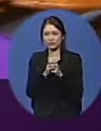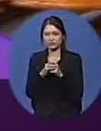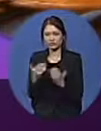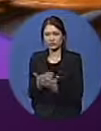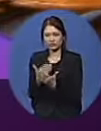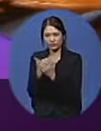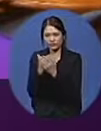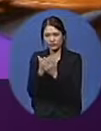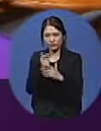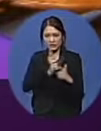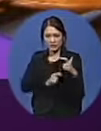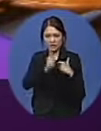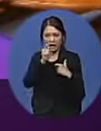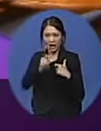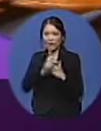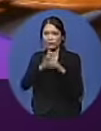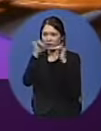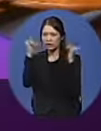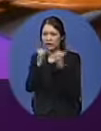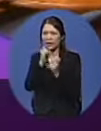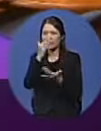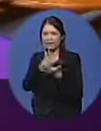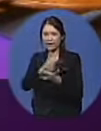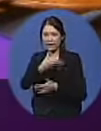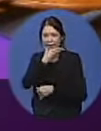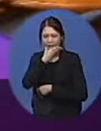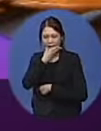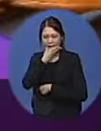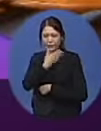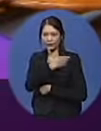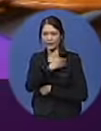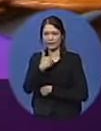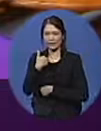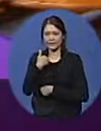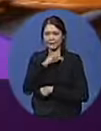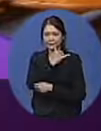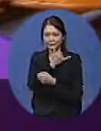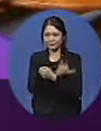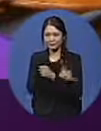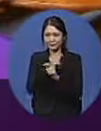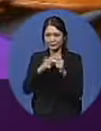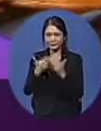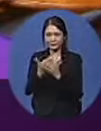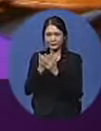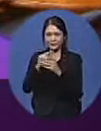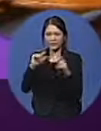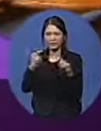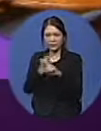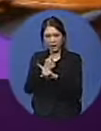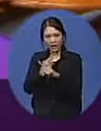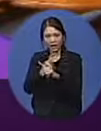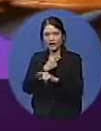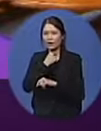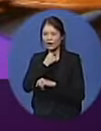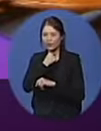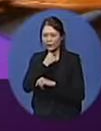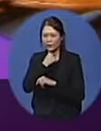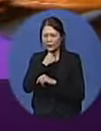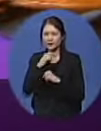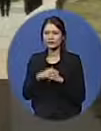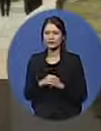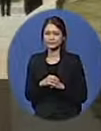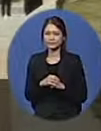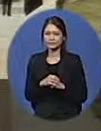성공을 강조하는 사회에서 행복과 품격을 중시하는 사회로 대전환이 이루어졌으면 하는 바람